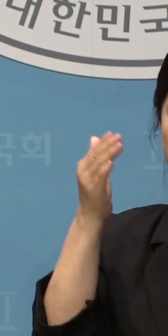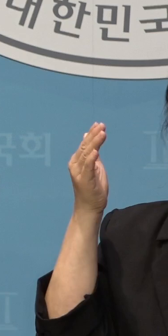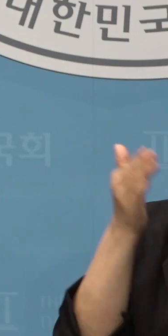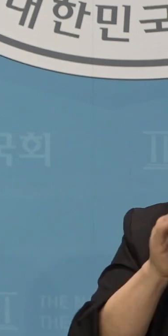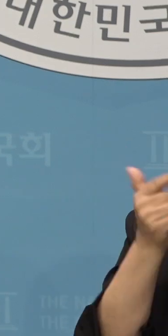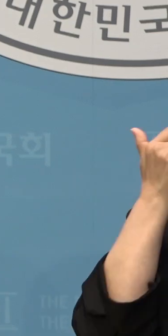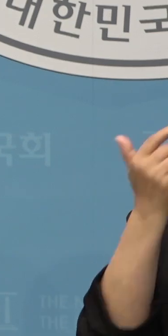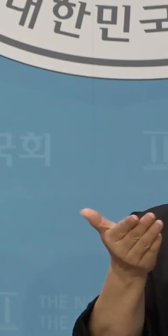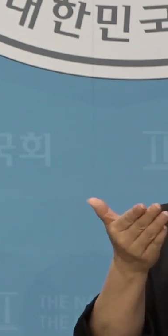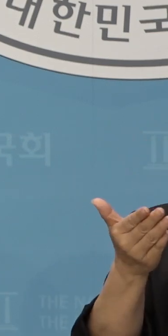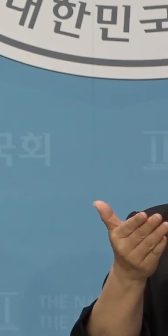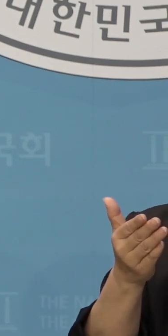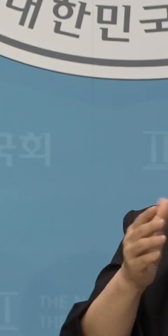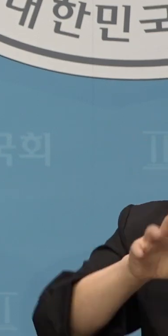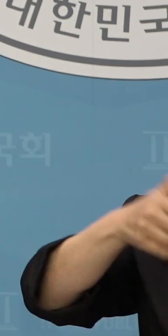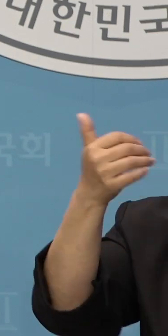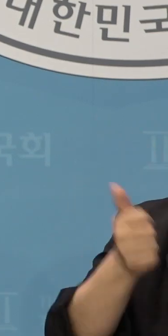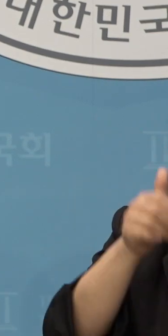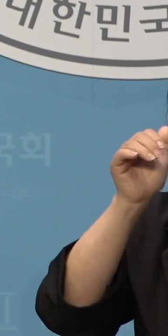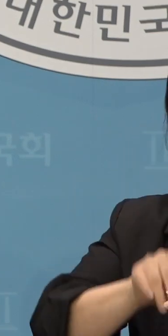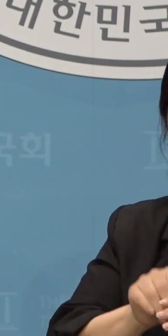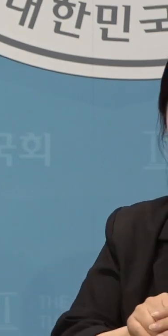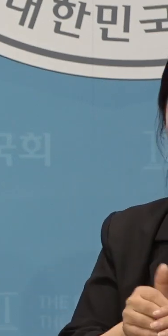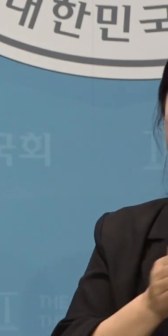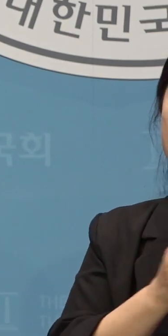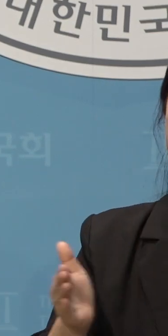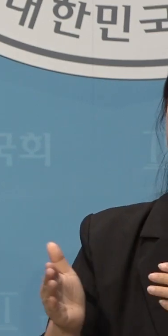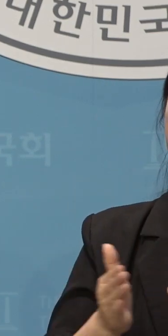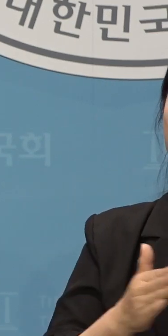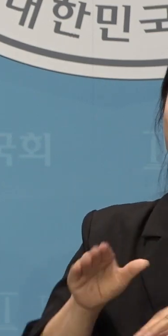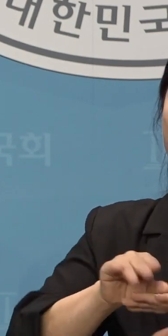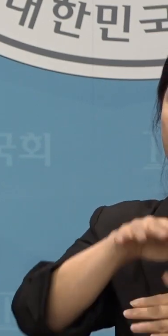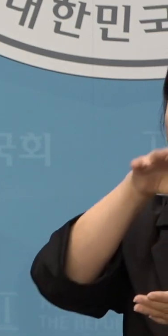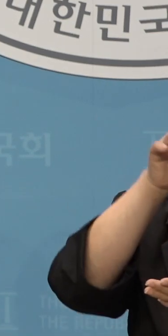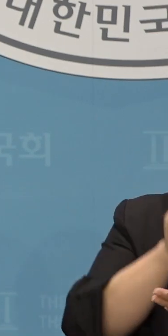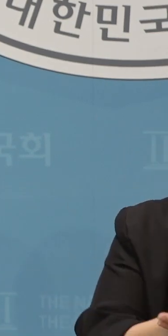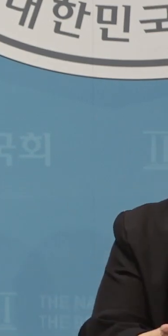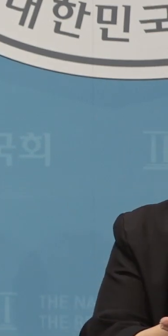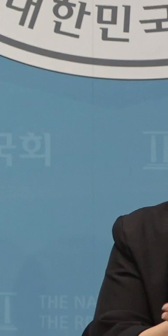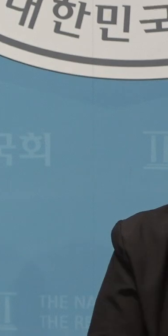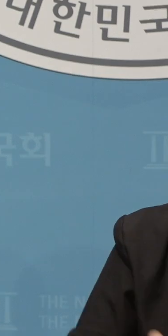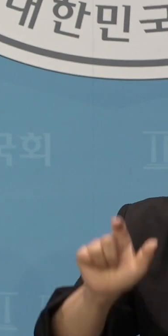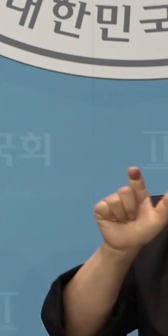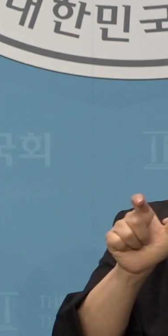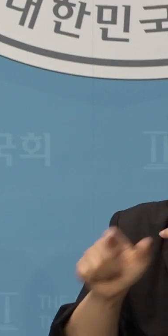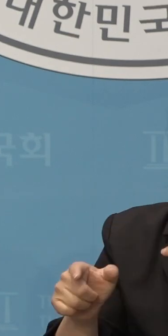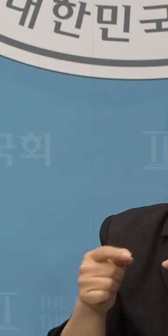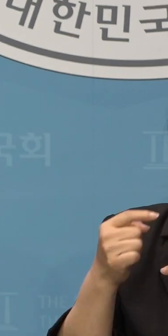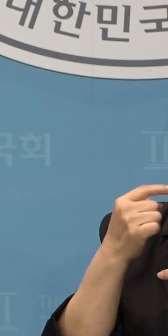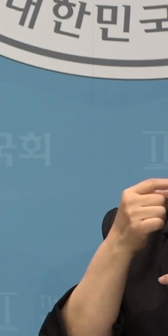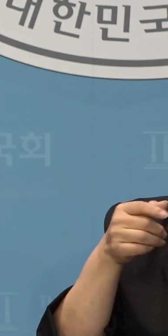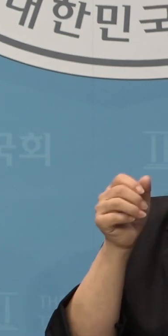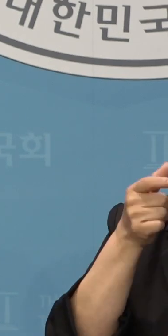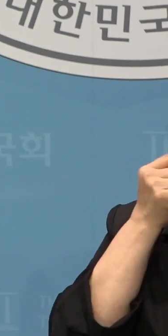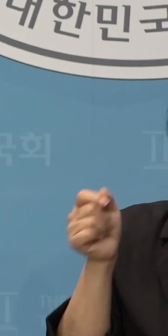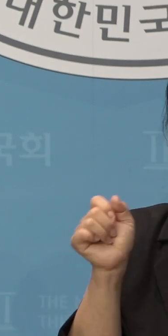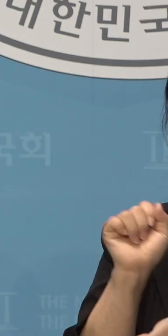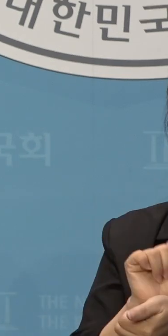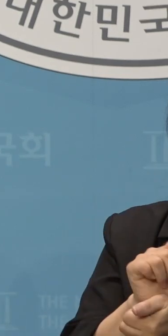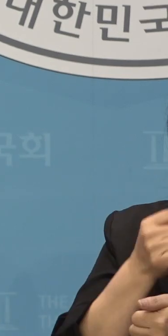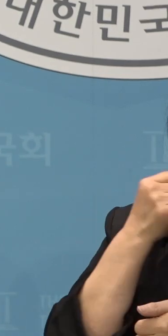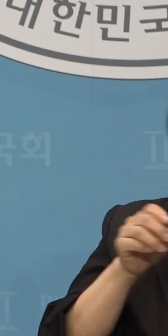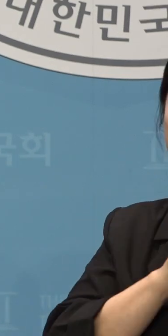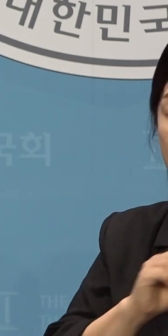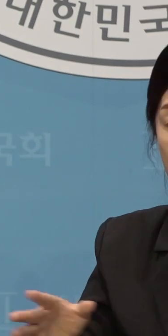개입하고 총선 언론 환경을 구축하기 위해 방송 장악에 나선 것으로 부족했습니까? 국민의 심판이